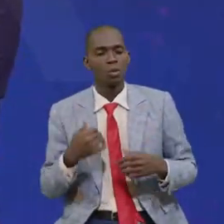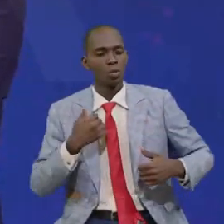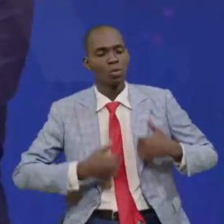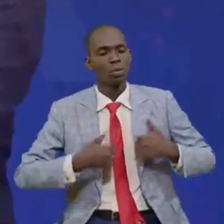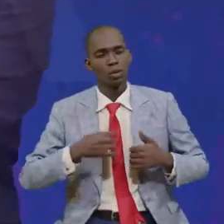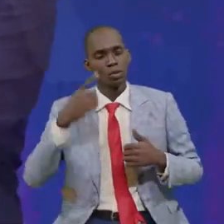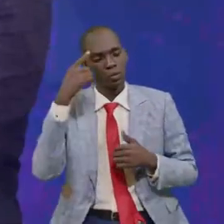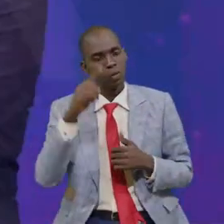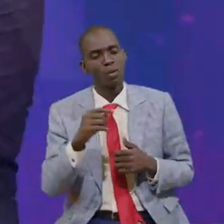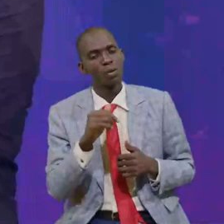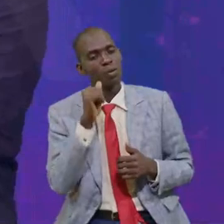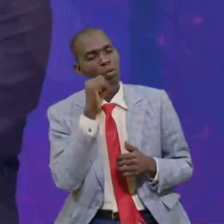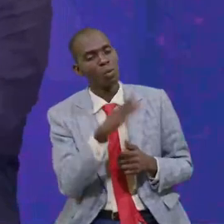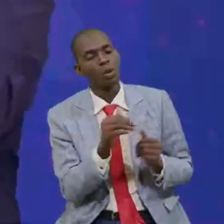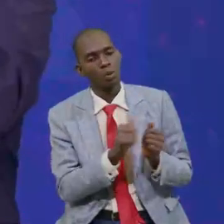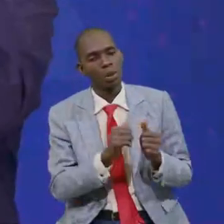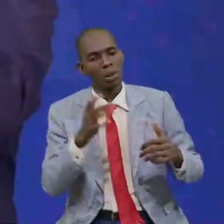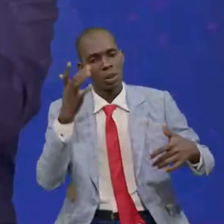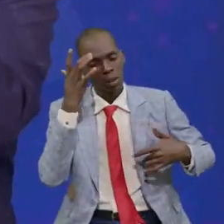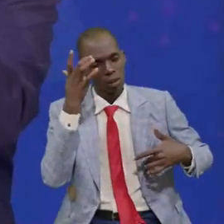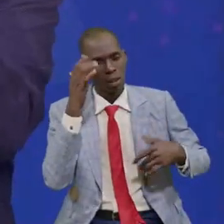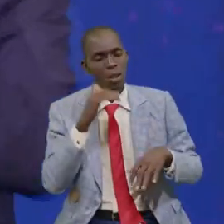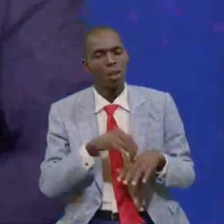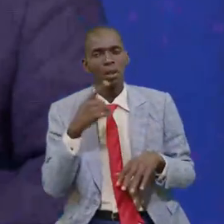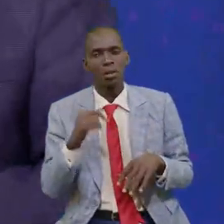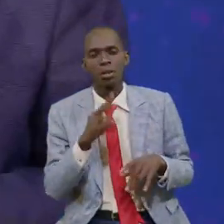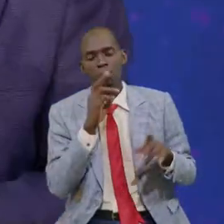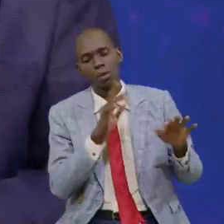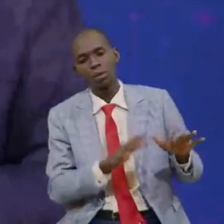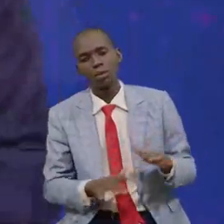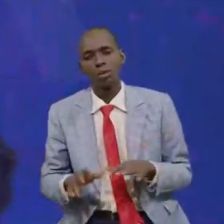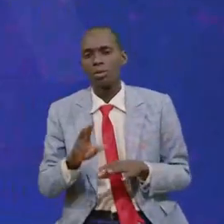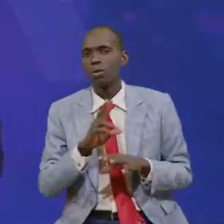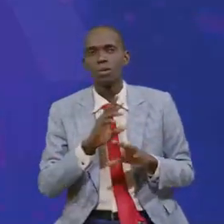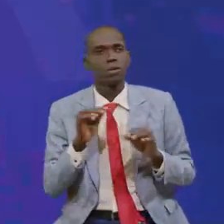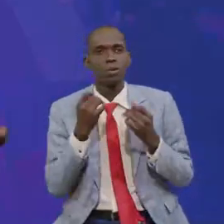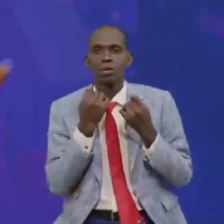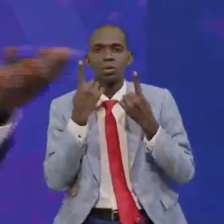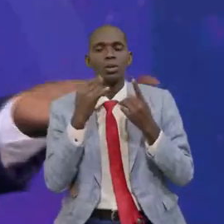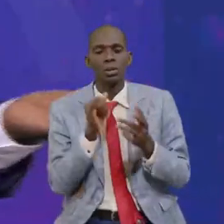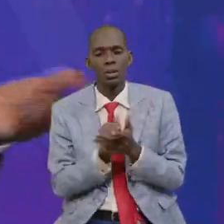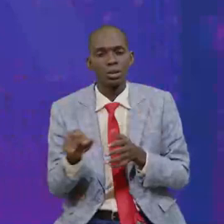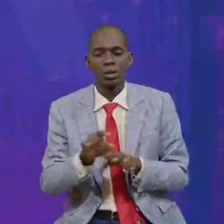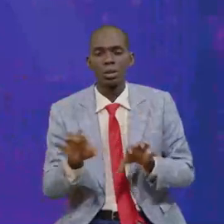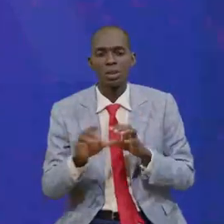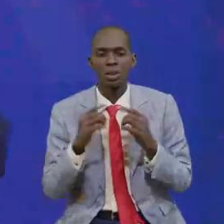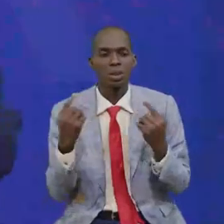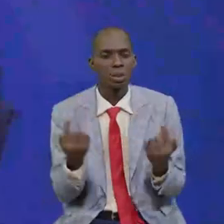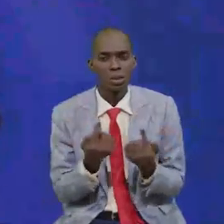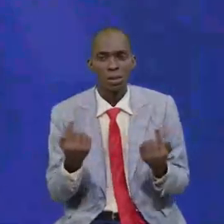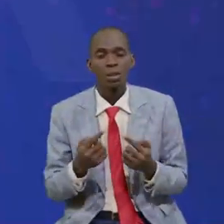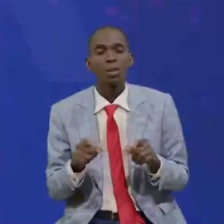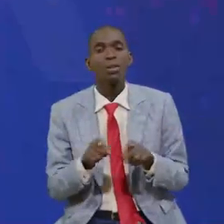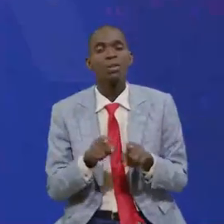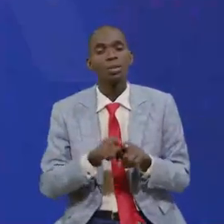madame maladie. Et le fleuve, ce n'est pas étonnant qu'il commette le péché. Comment